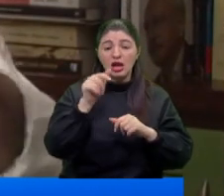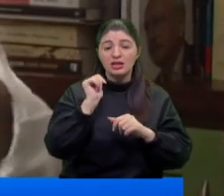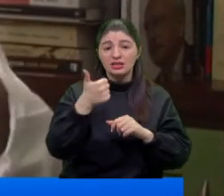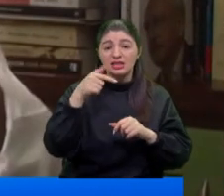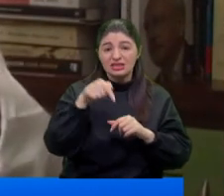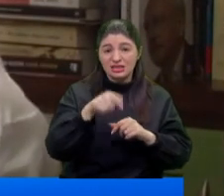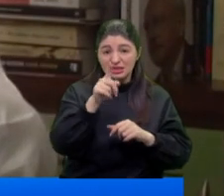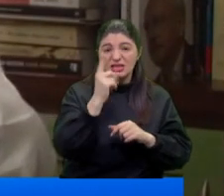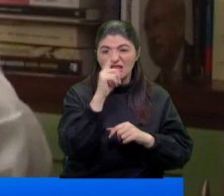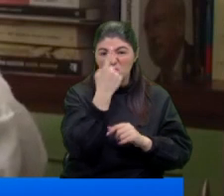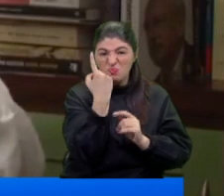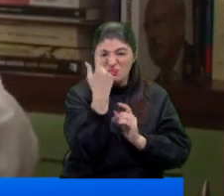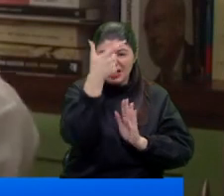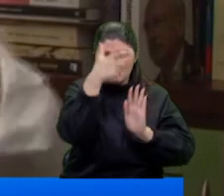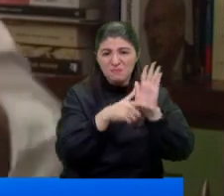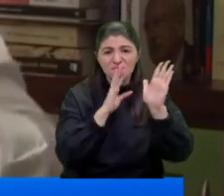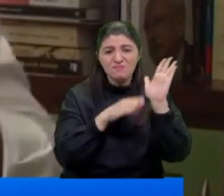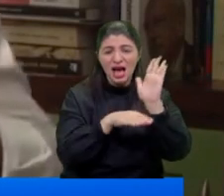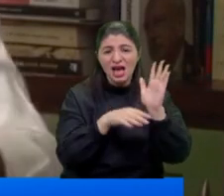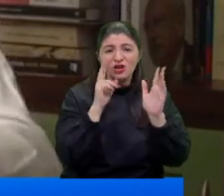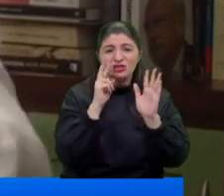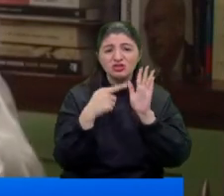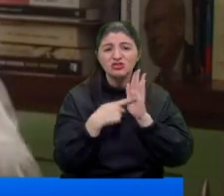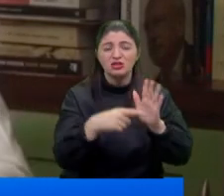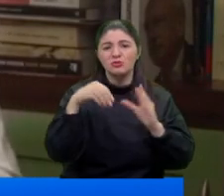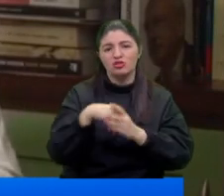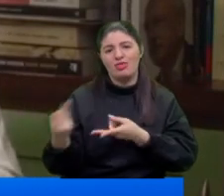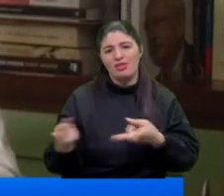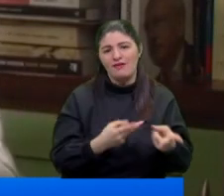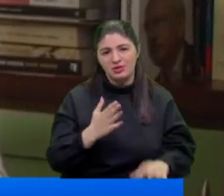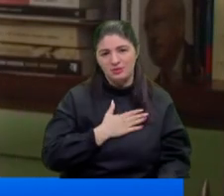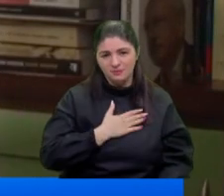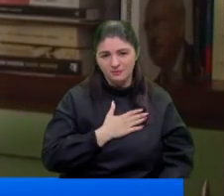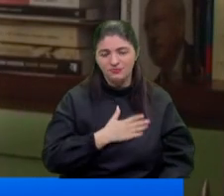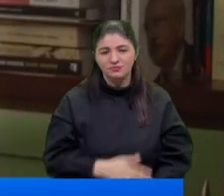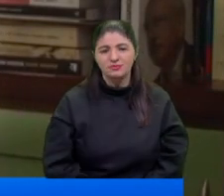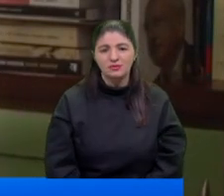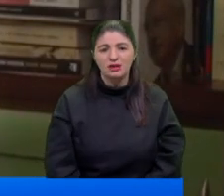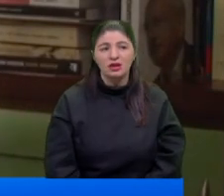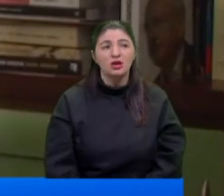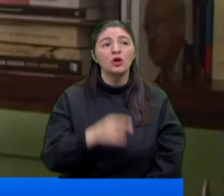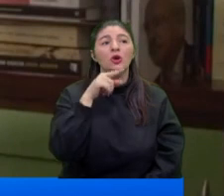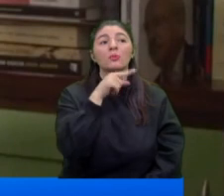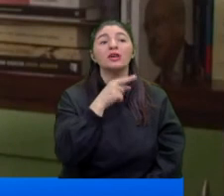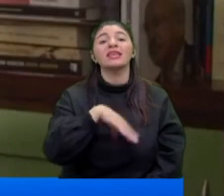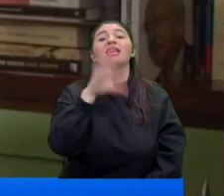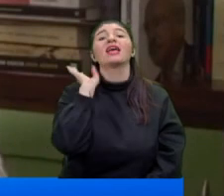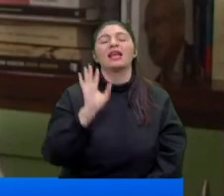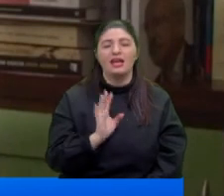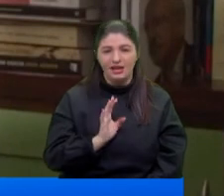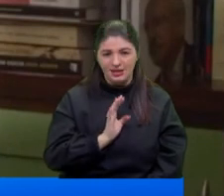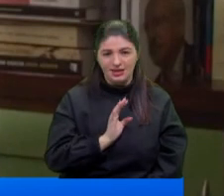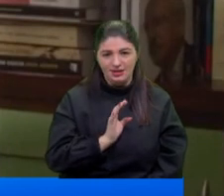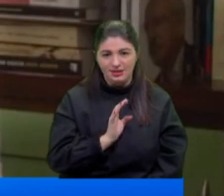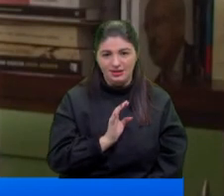belgelerden Sadece bir tanesine şahit olmanız için davet ettim O bu değil